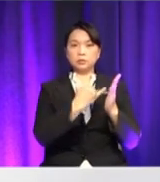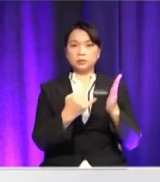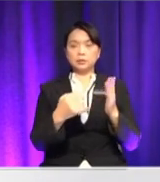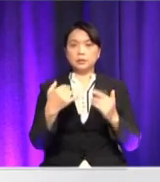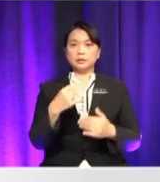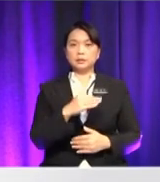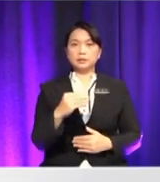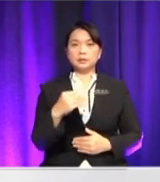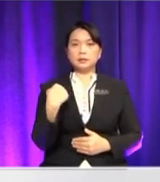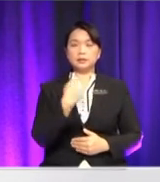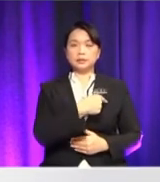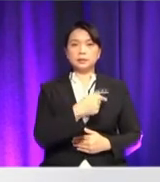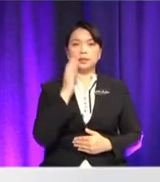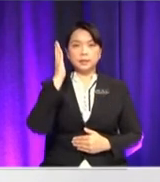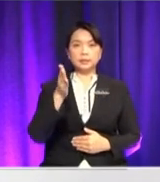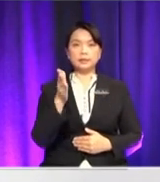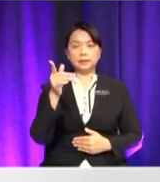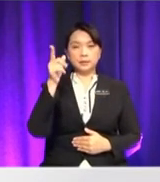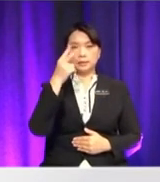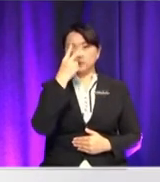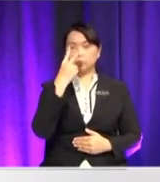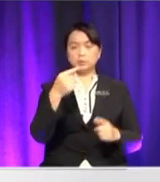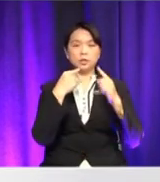tengok Java murid beliau angkat